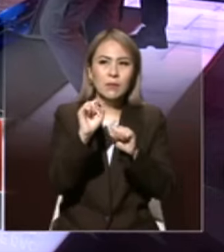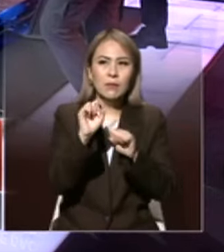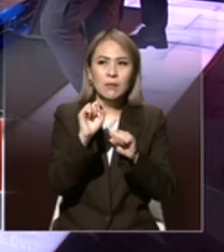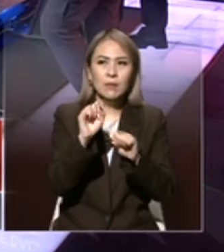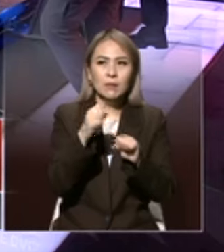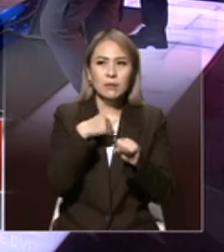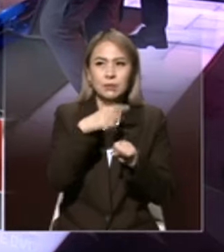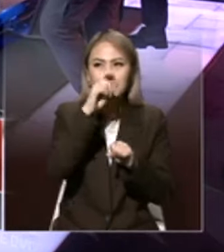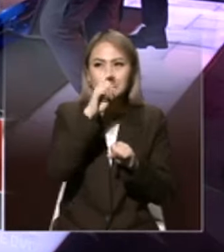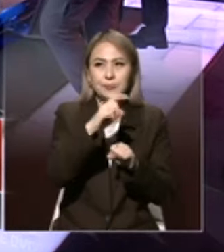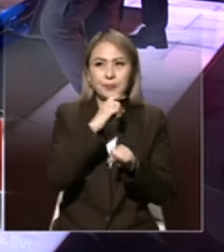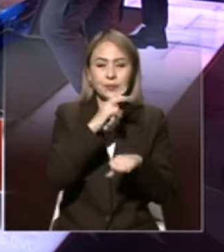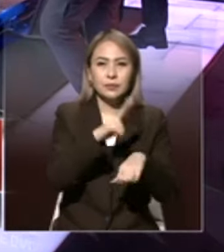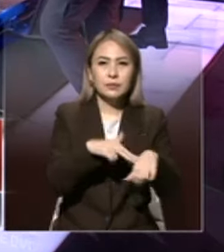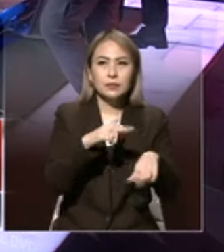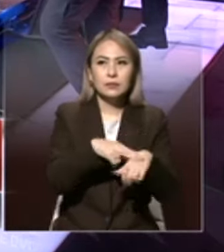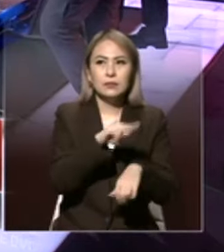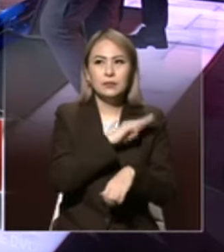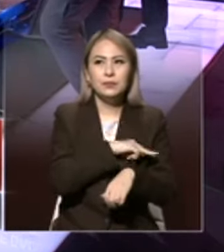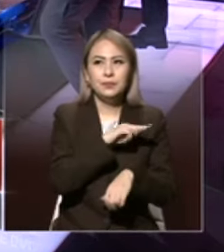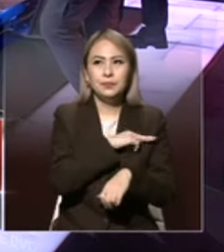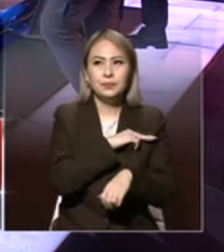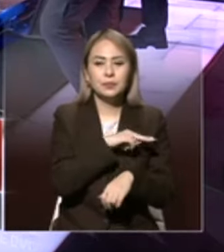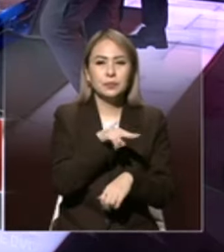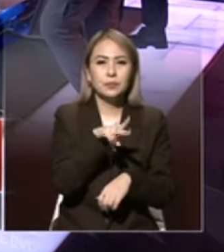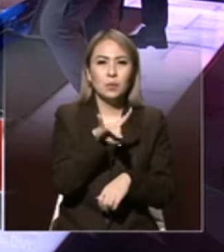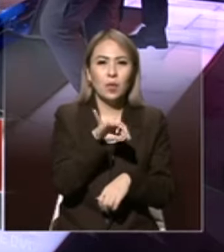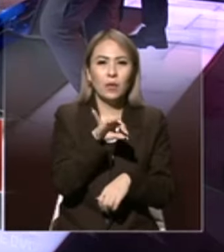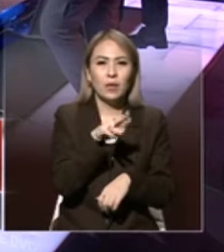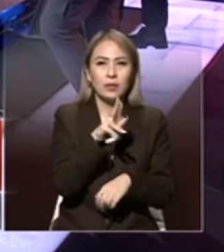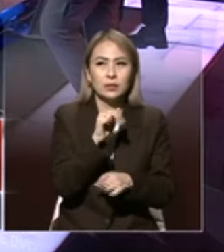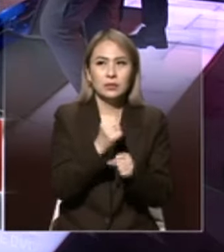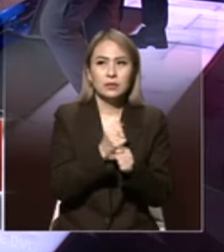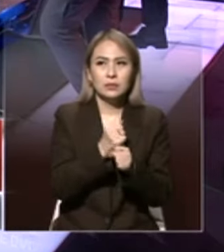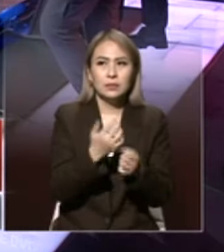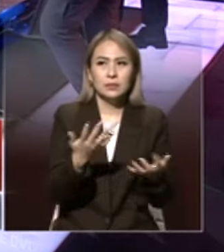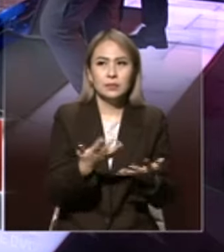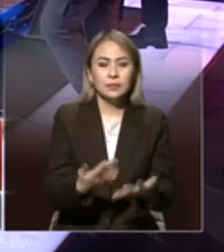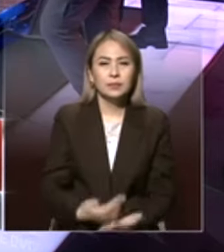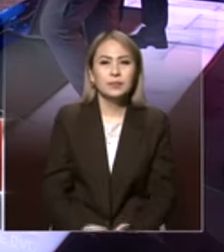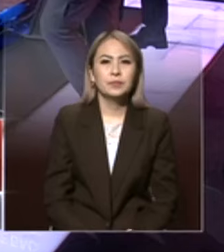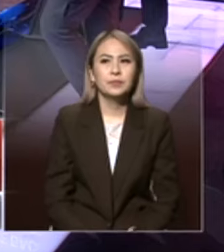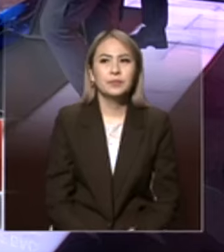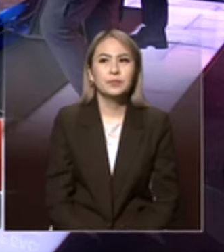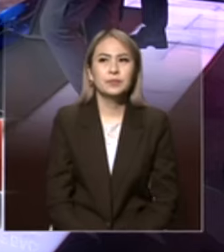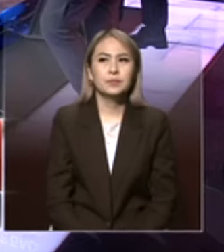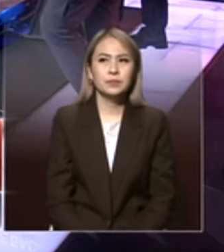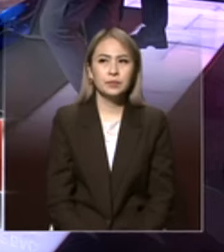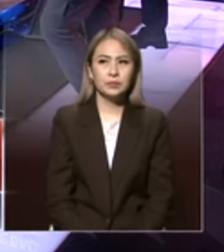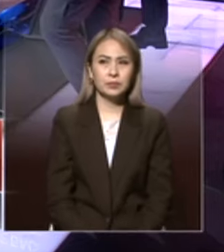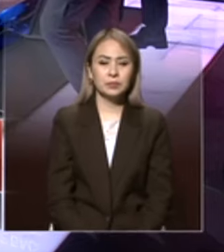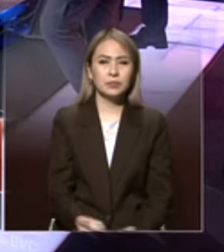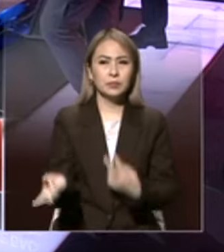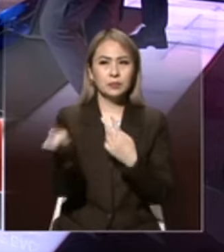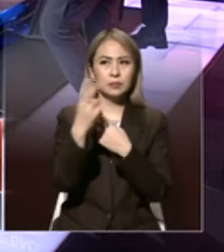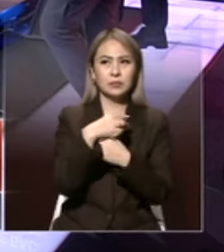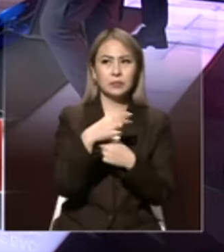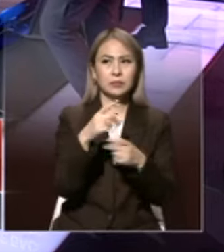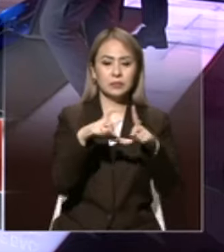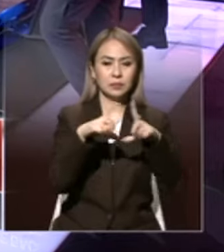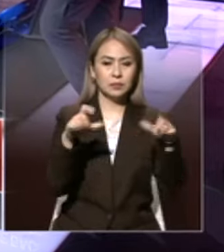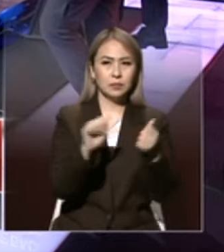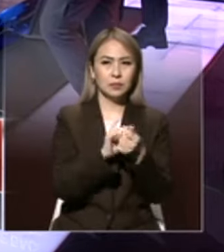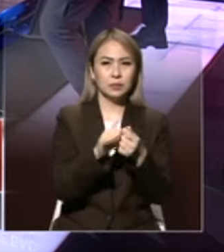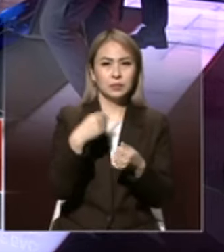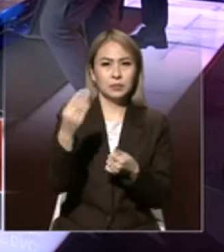Мен түсінбейтінім, полиция қызметкері қалай профилактика жүргізеді, Ержан мырза? Айтыңызшы, профилактиканы қалай жүргізеді? Келді, қорғау нұсқауын